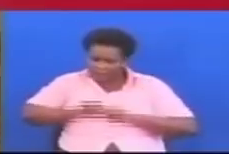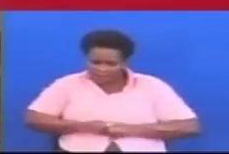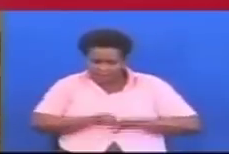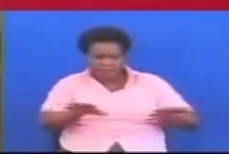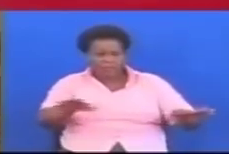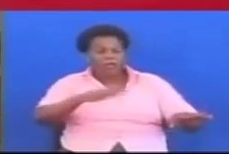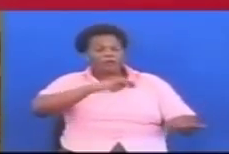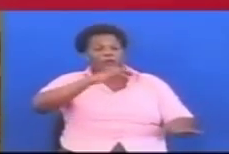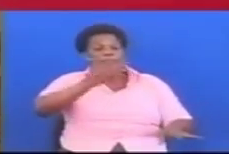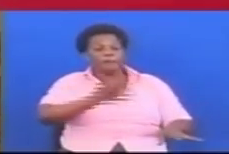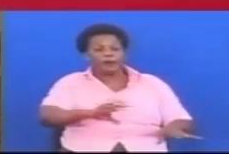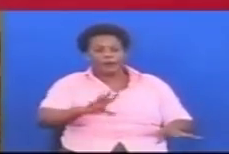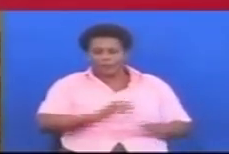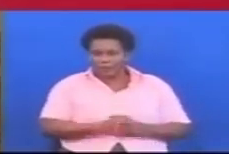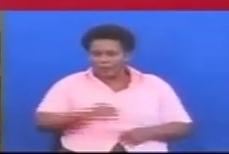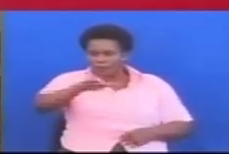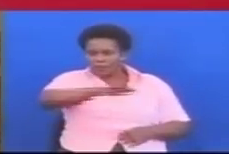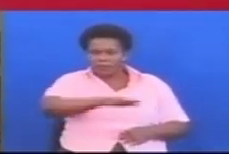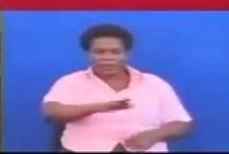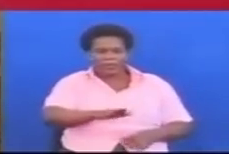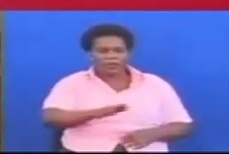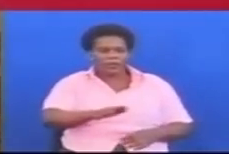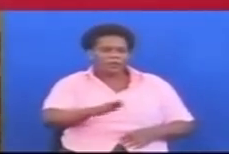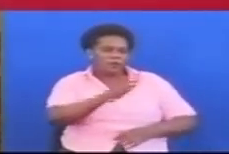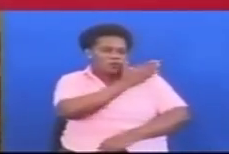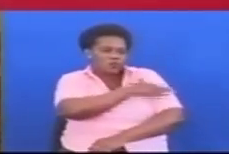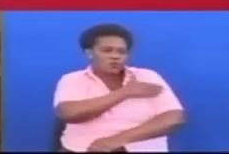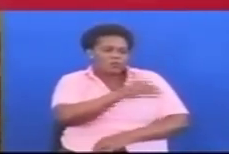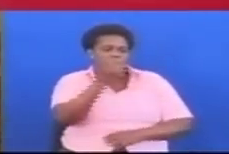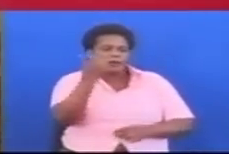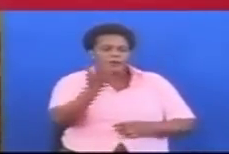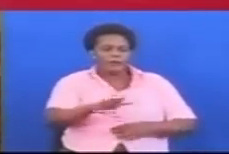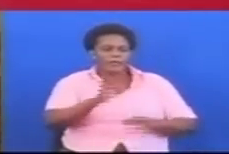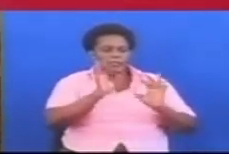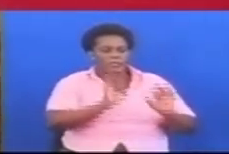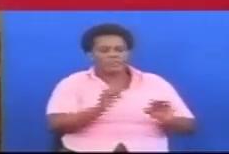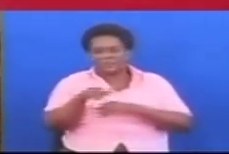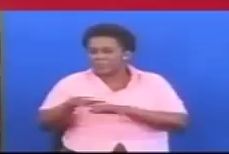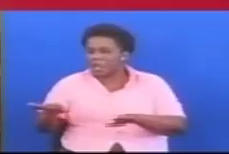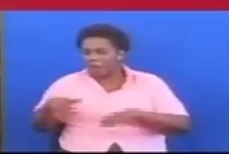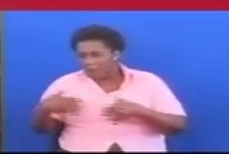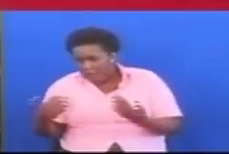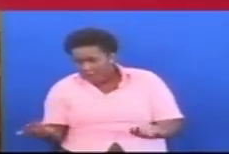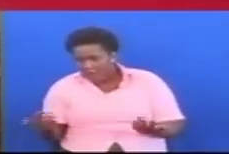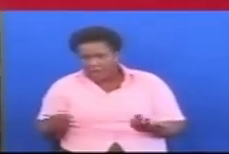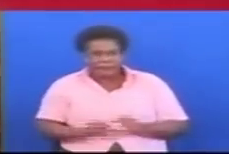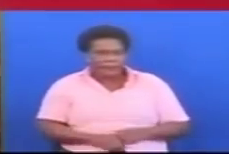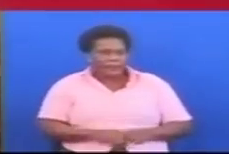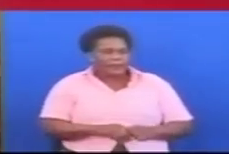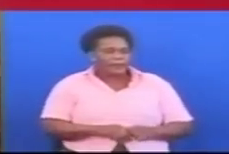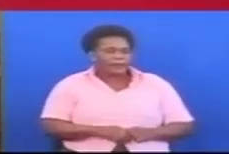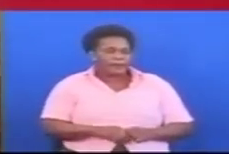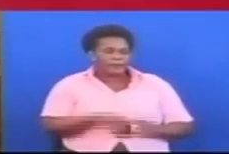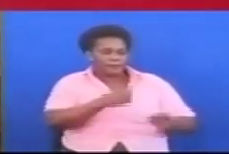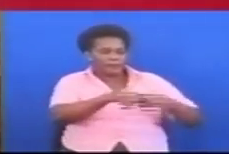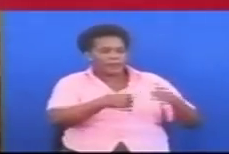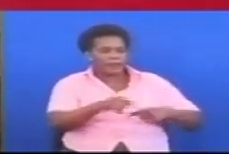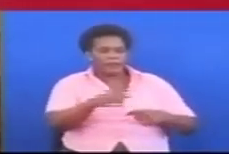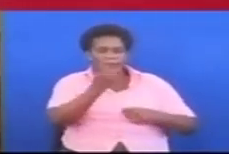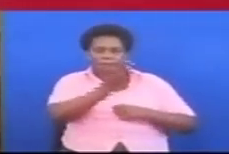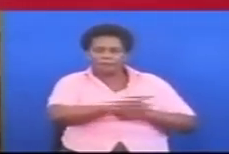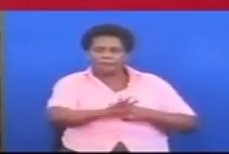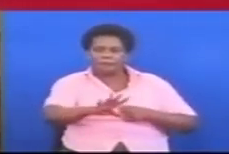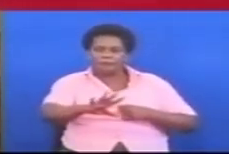maeneo yasiyokuwa na huduma ya maji safi na salama. Mradi wa bwawa la Farkwa. Serikali, Mheshimiwa